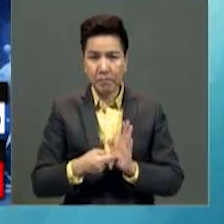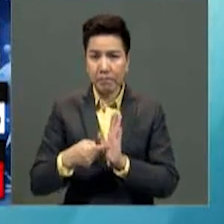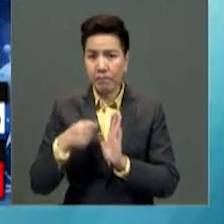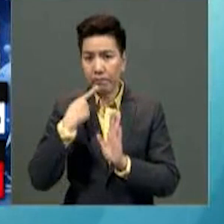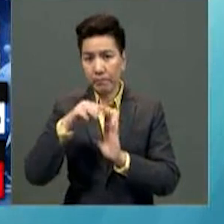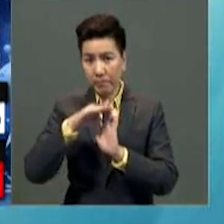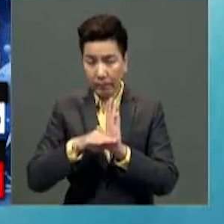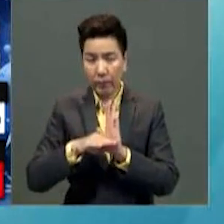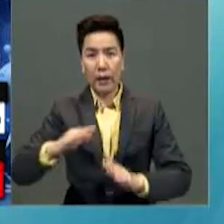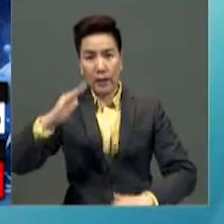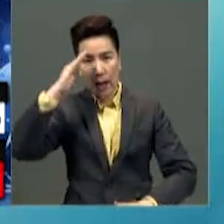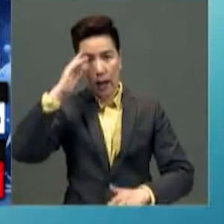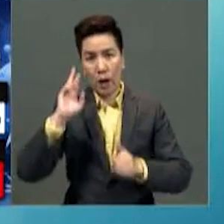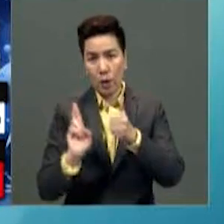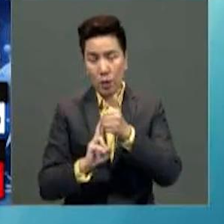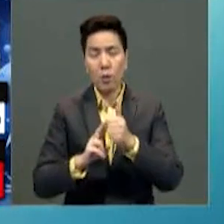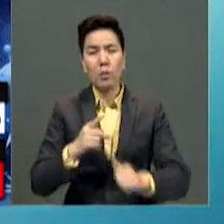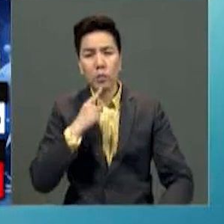ข้อที่ว่ามานี้ก็ได้รับการอ่าร้องขอและก็แจ้งไปนะครับท่านเลขาธิการสอบมชท่านผู้โดยสมศักดิ์รุ่งสิตานะครับก็ได้ยืนยันตรงนี้รวมถึงท่านรองผบ.ทบ.